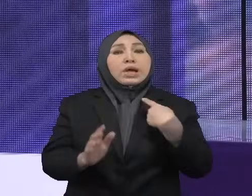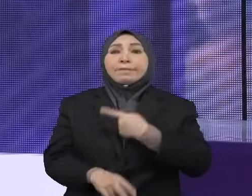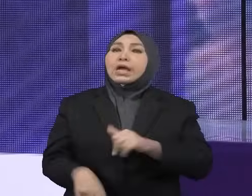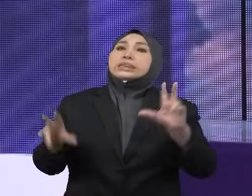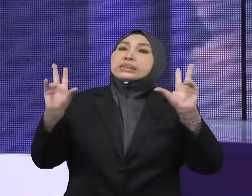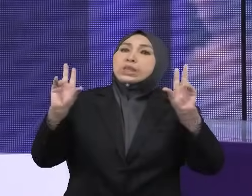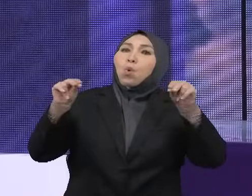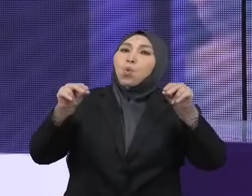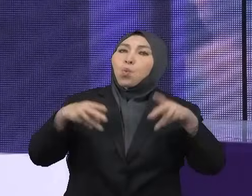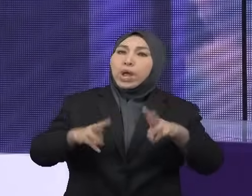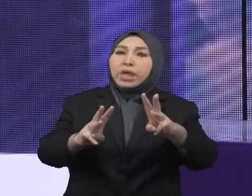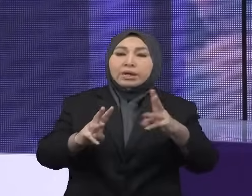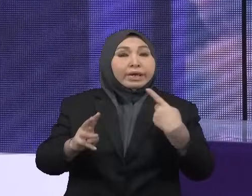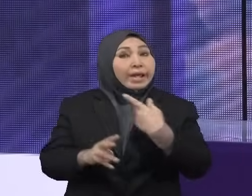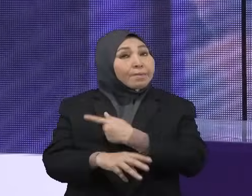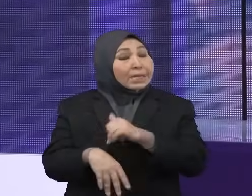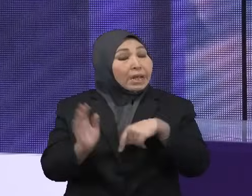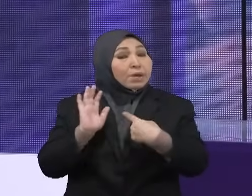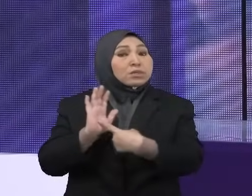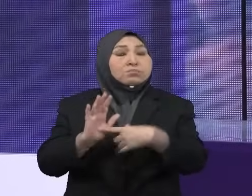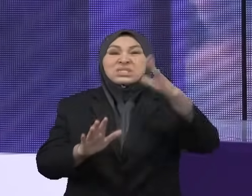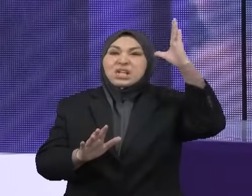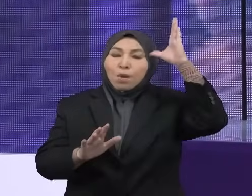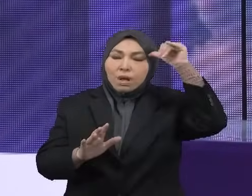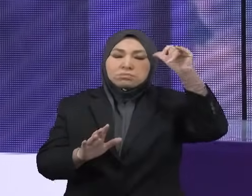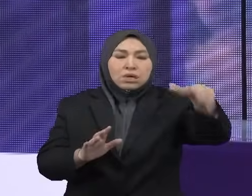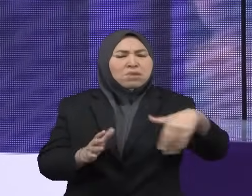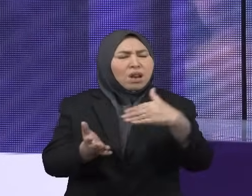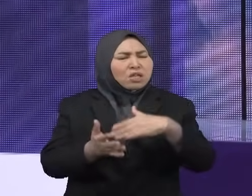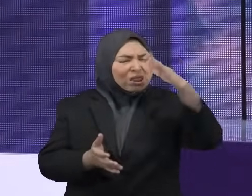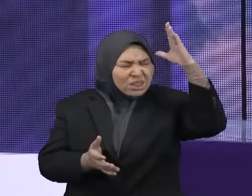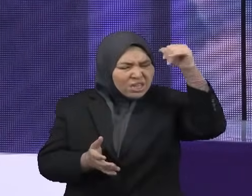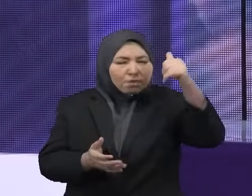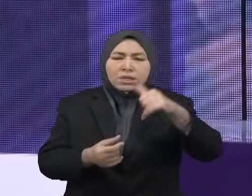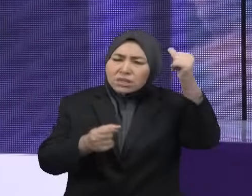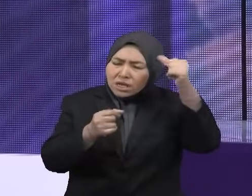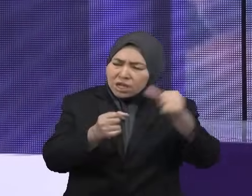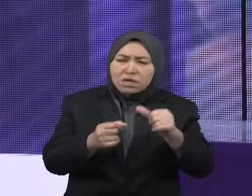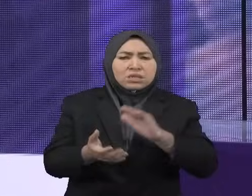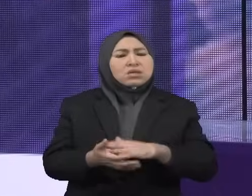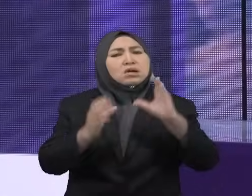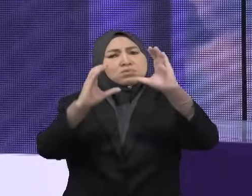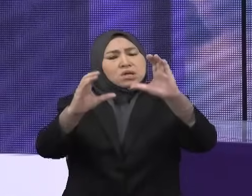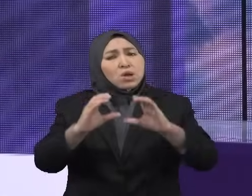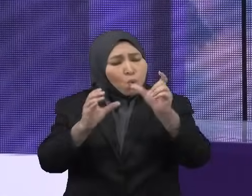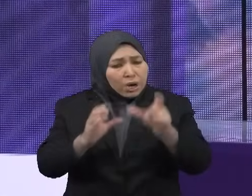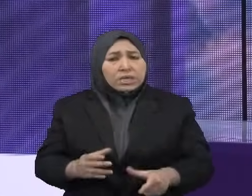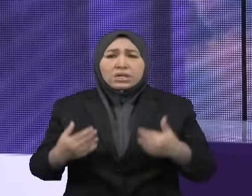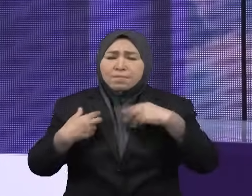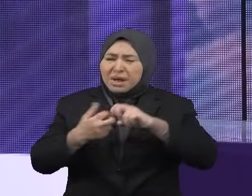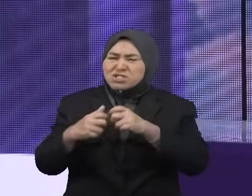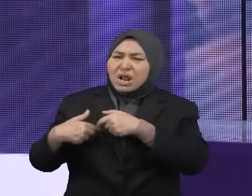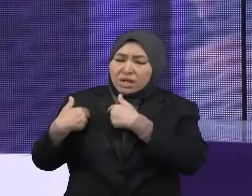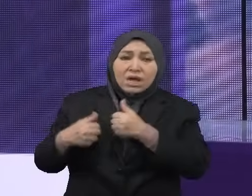way. Kami nak menunjukkan kedegilan, dan dia makin degil bila diingatkan. Ini ciri orang yang ada masalah hati Ustaz ya.